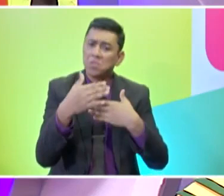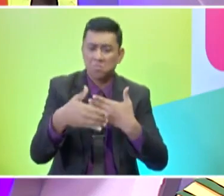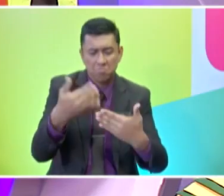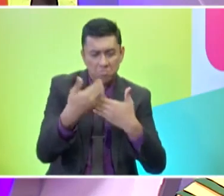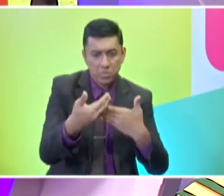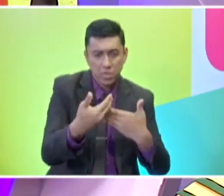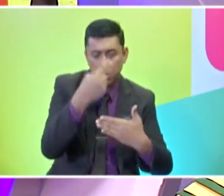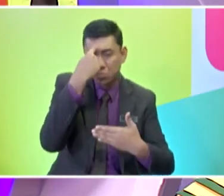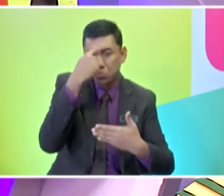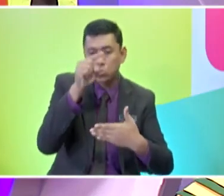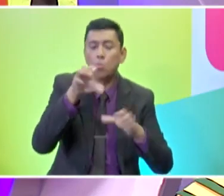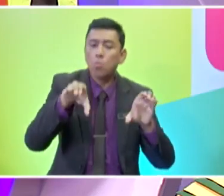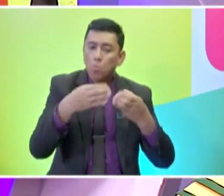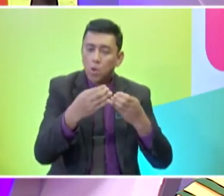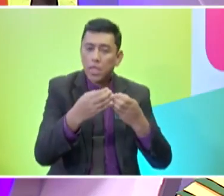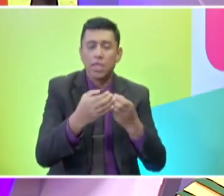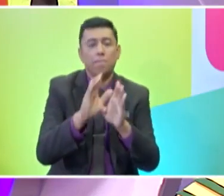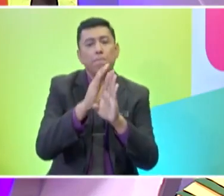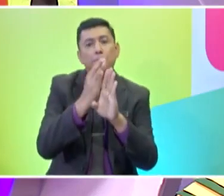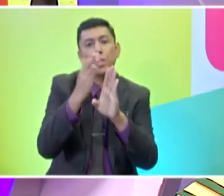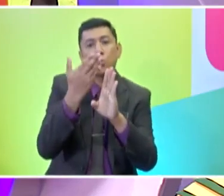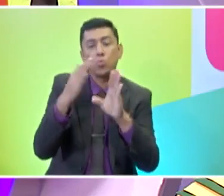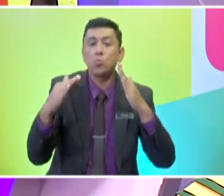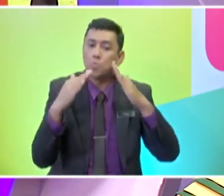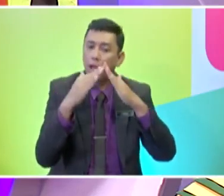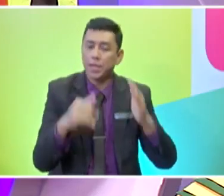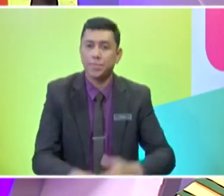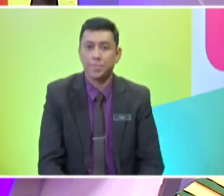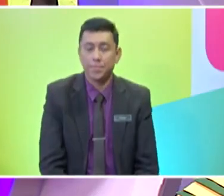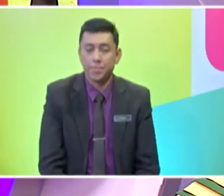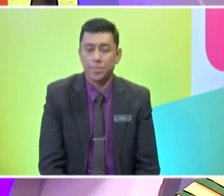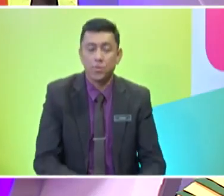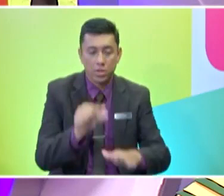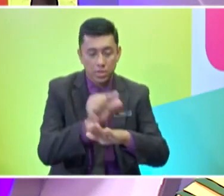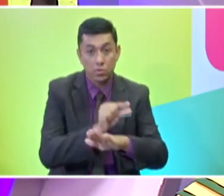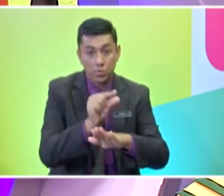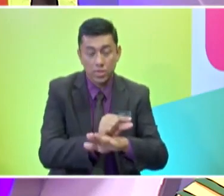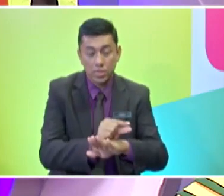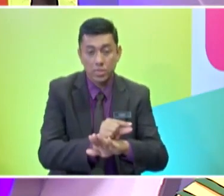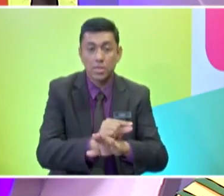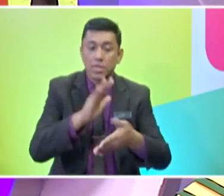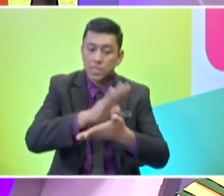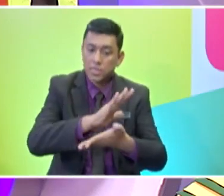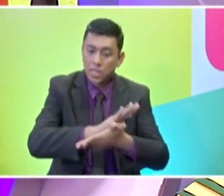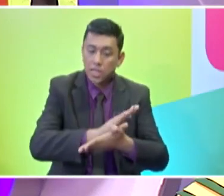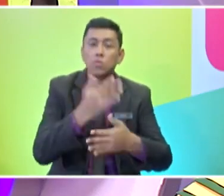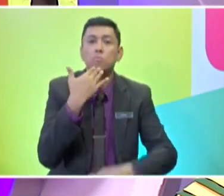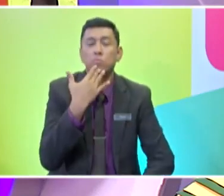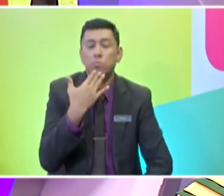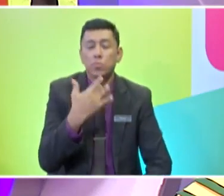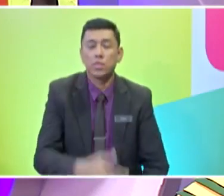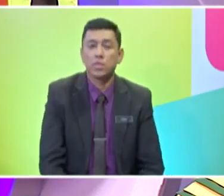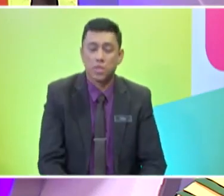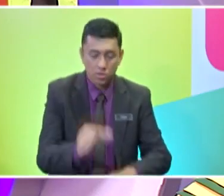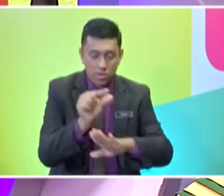jadikan sebagai pintu rumah untuk rumah burung seterusnya kita gunakan kertas warna berbagai warna ataupun kita boleh